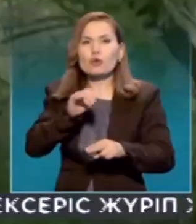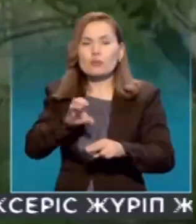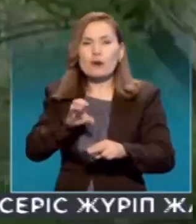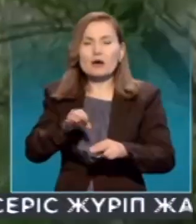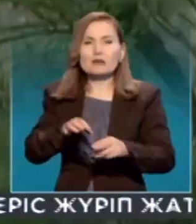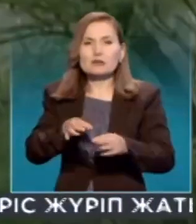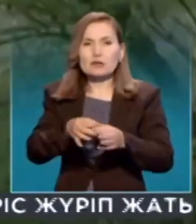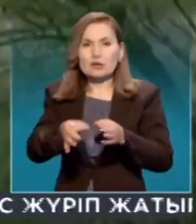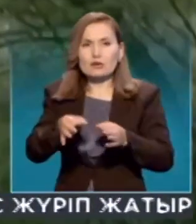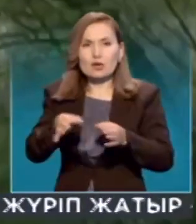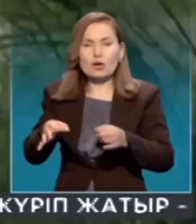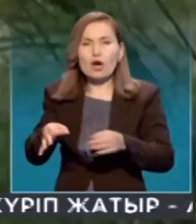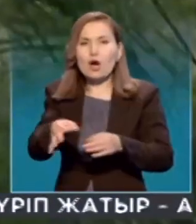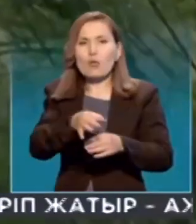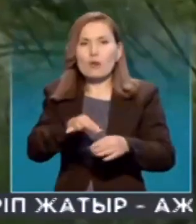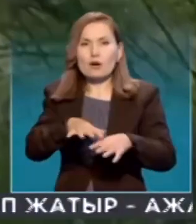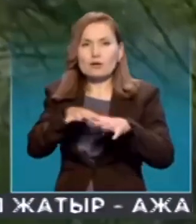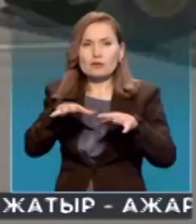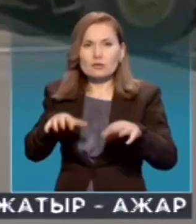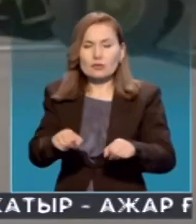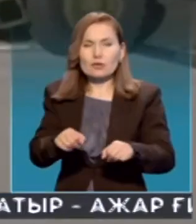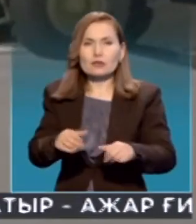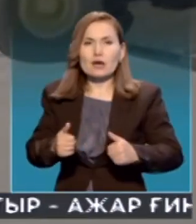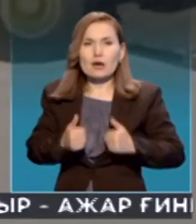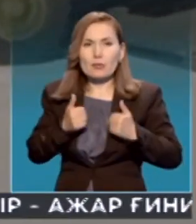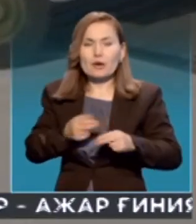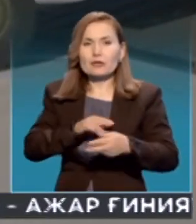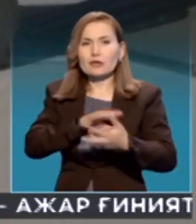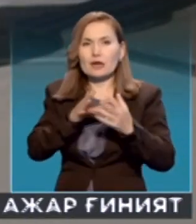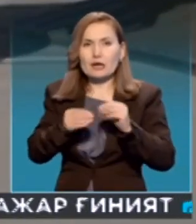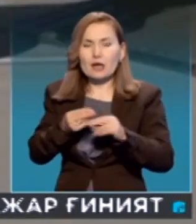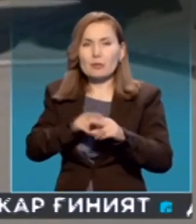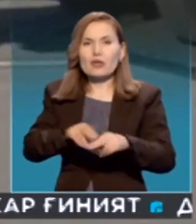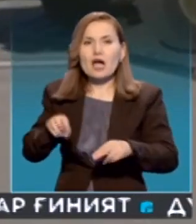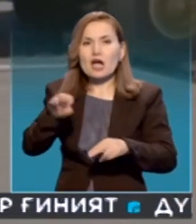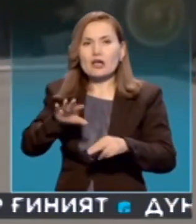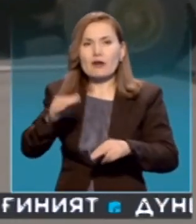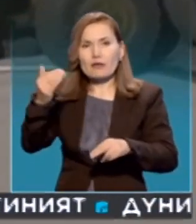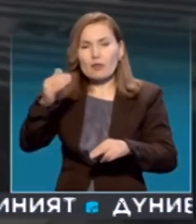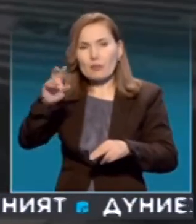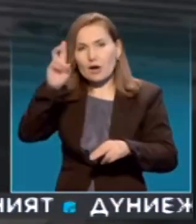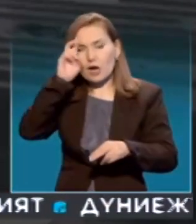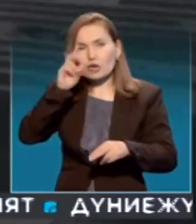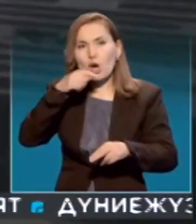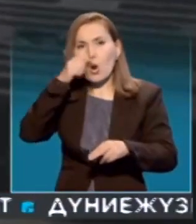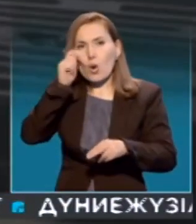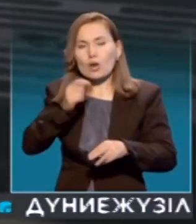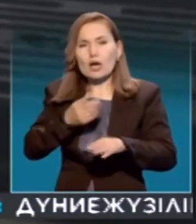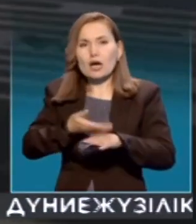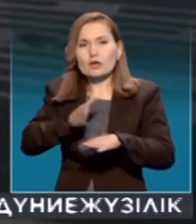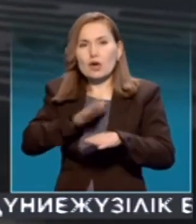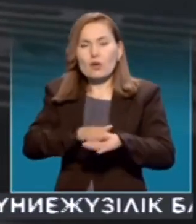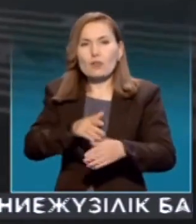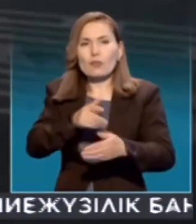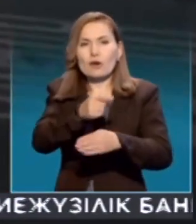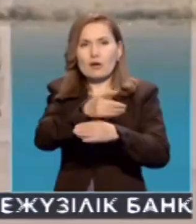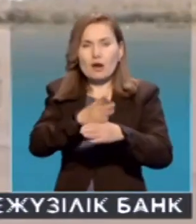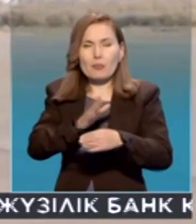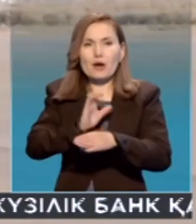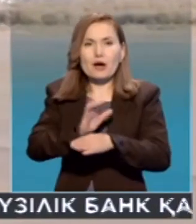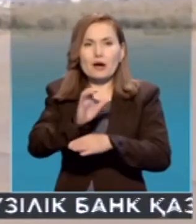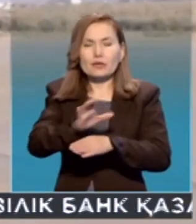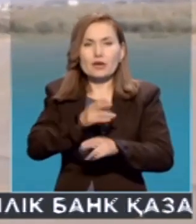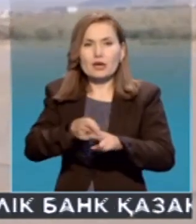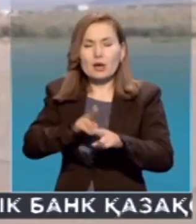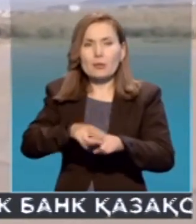Луганск және Донецк облыстарын жаулауға жұмсап жатыр. Осындай шақта батыс мемлекеттері Украинаға жанталасы ауыр қару жөнелтуге кірісті. Сондағы